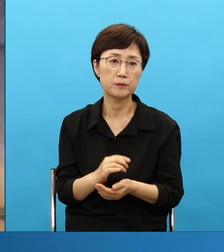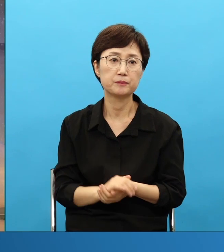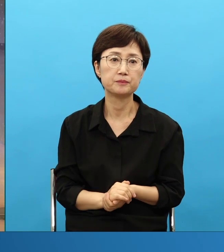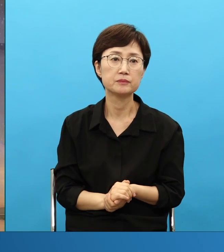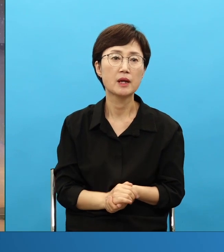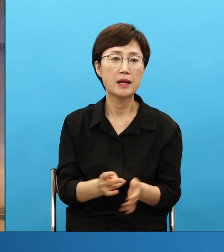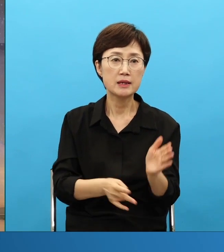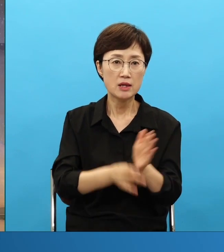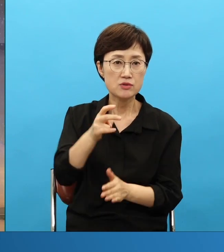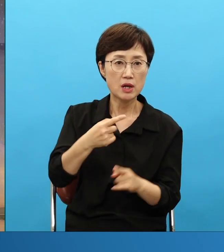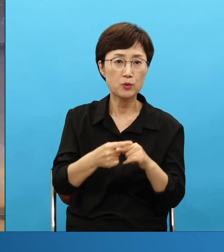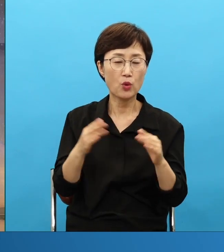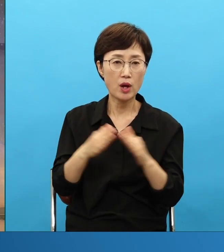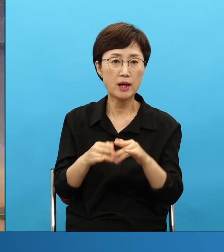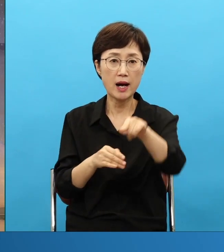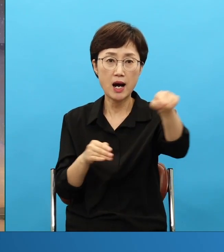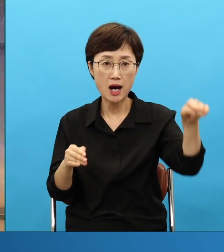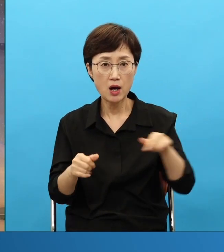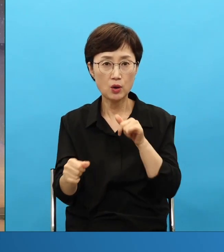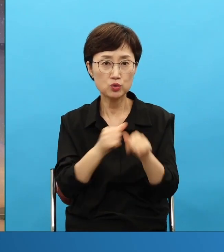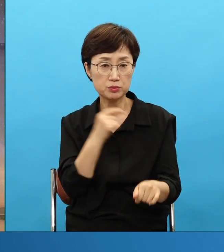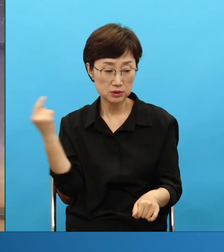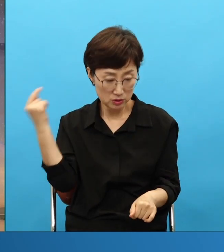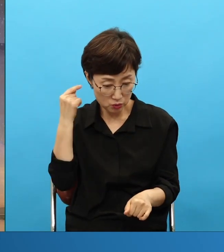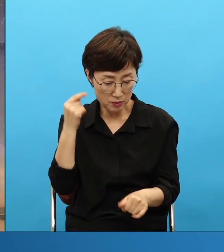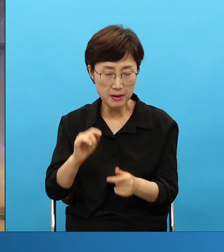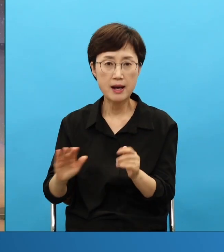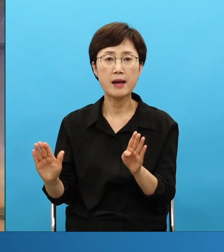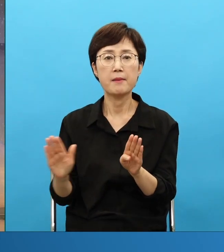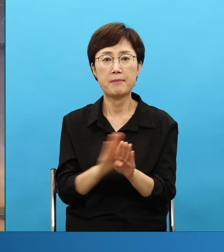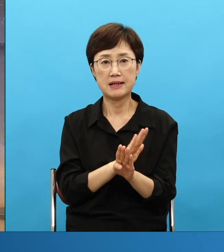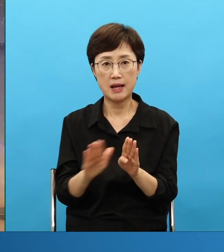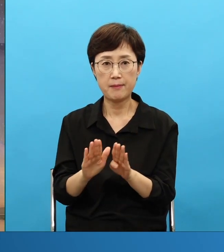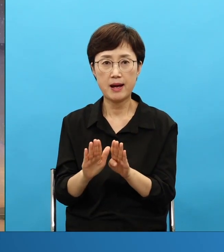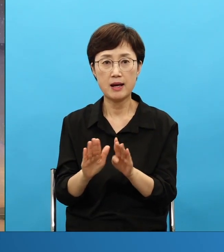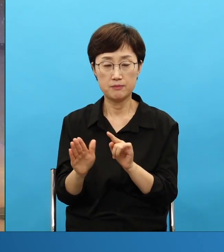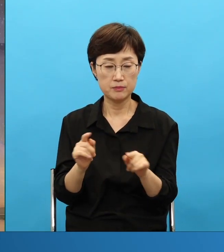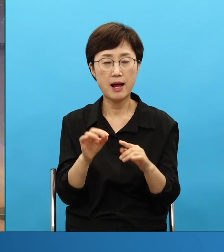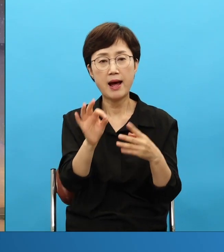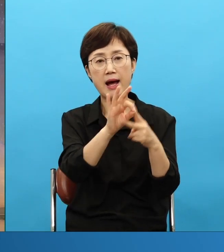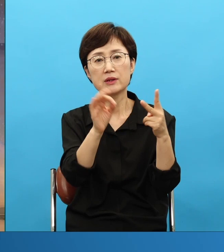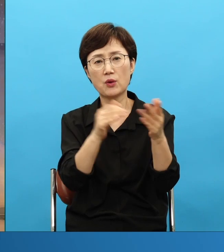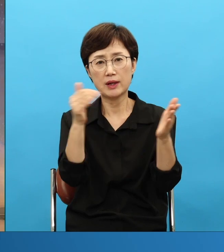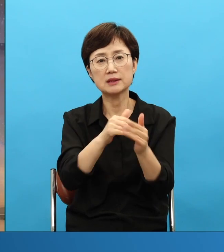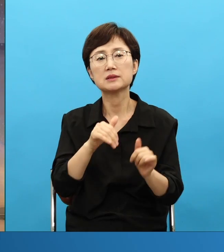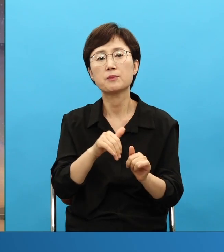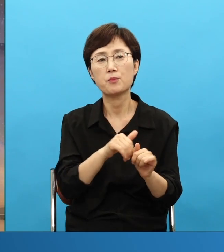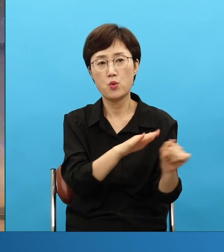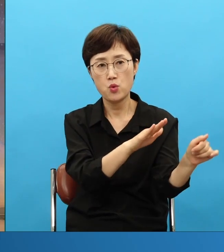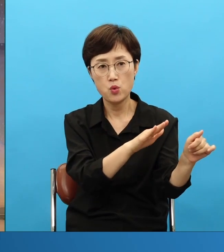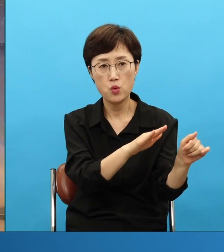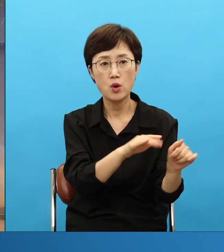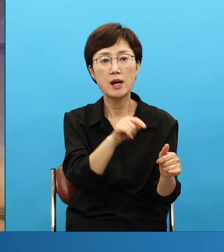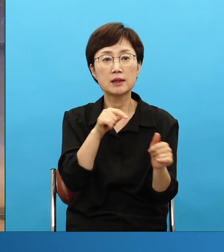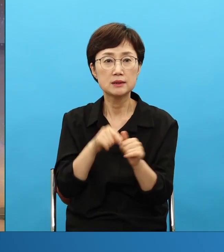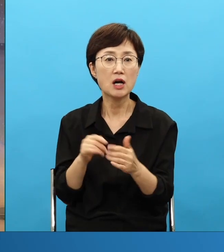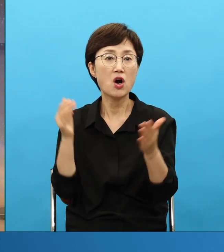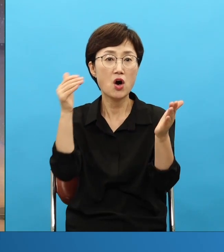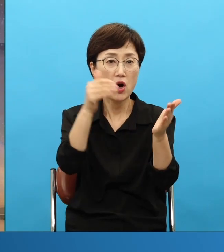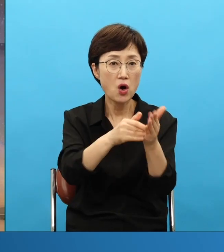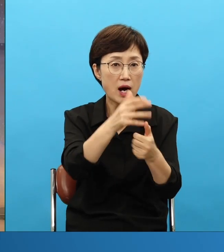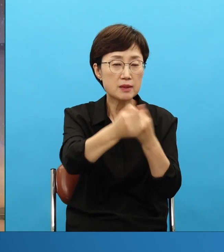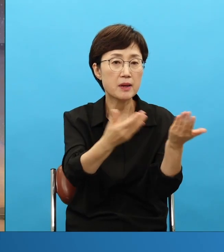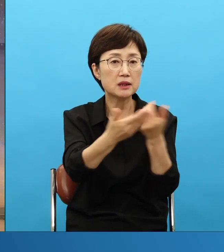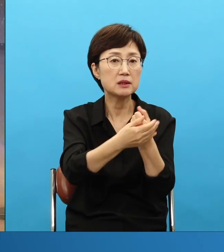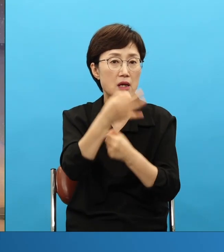돌아오더라. 예루살렘 교회가 이 사람들의 소문을 듣고 바나바를 안디옥까지 보내니 그가